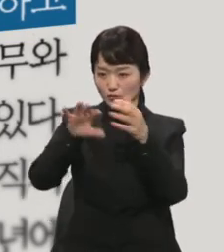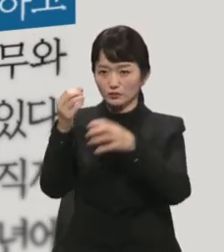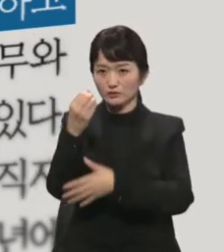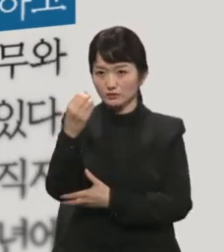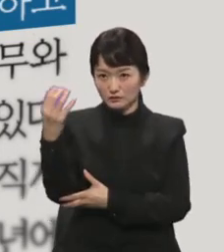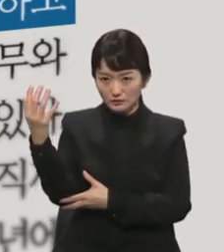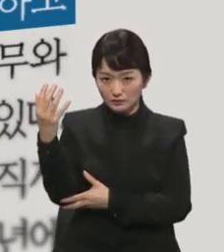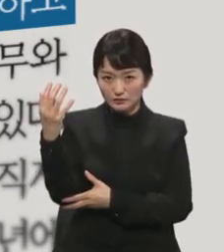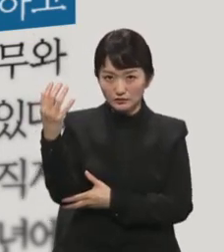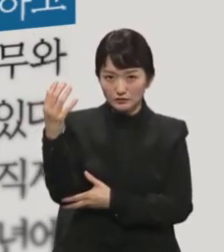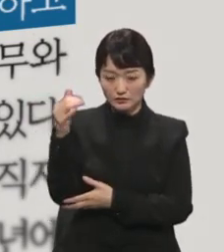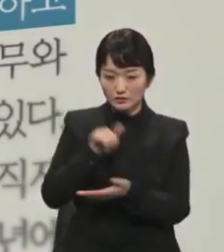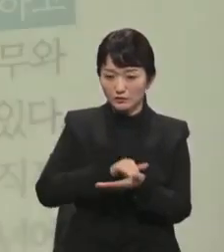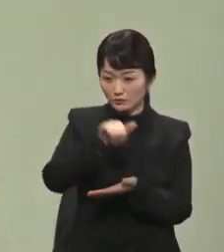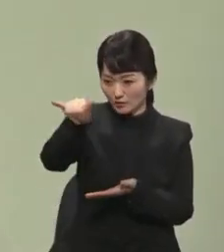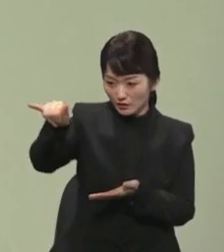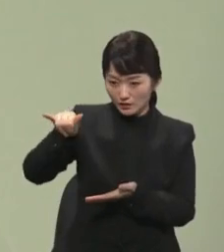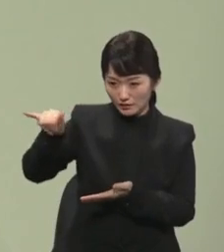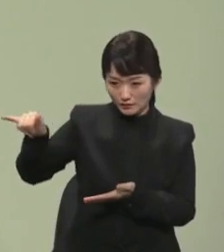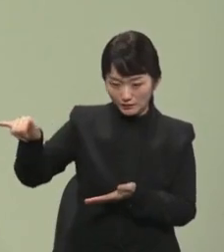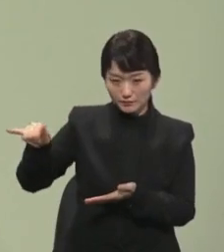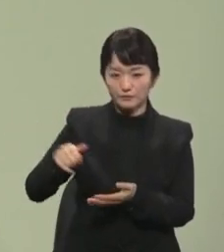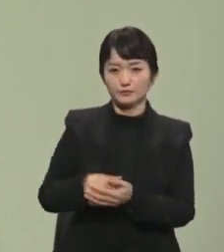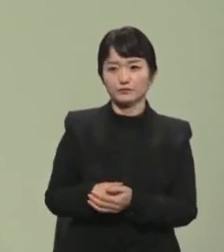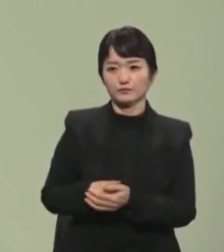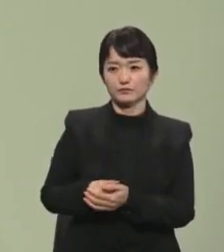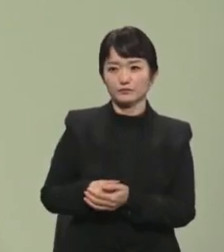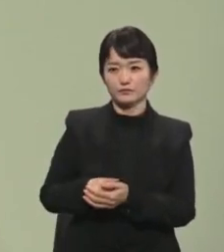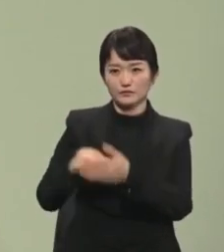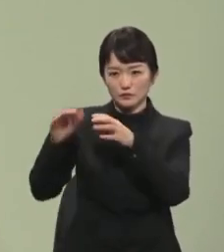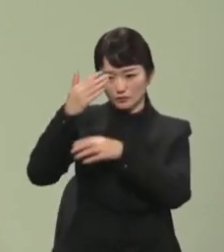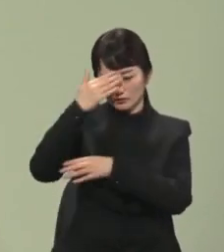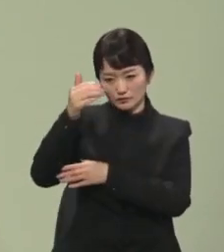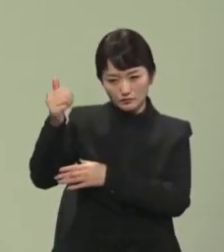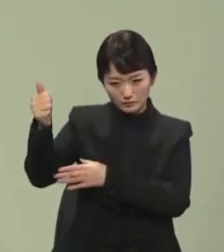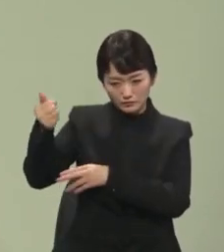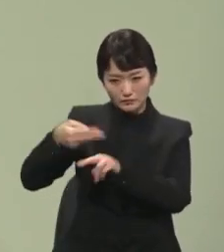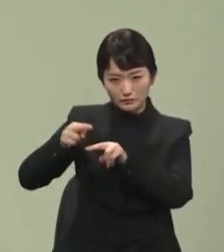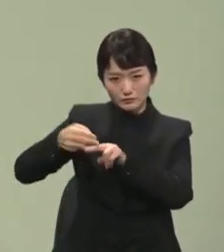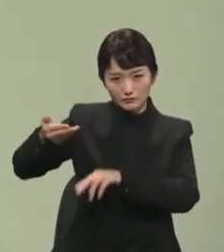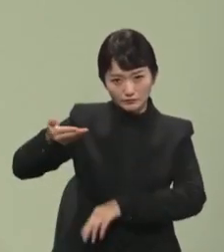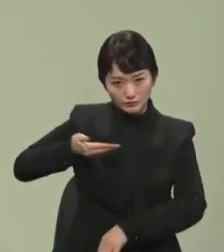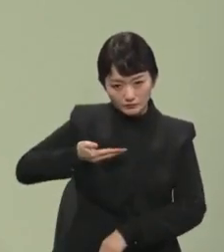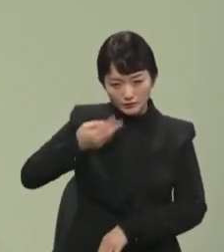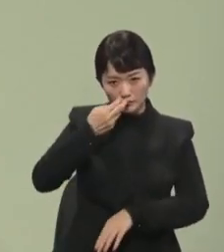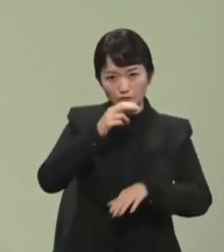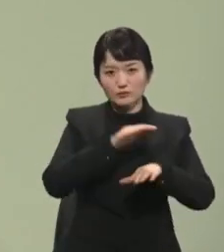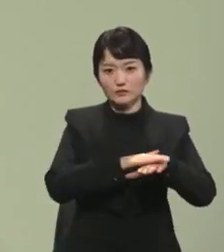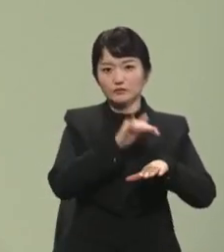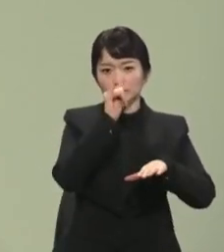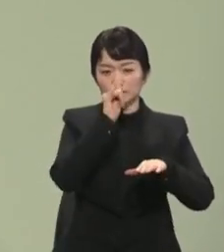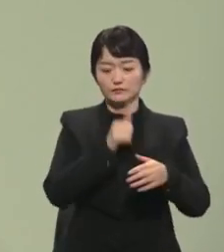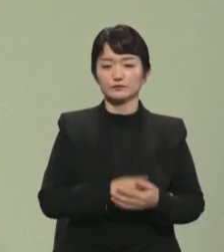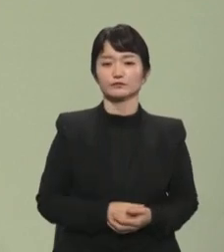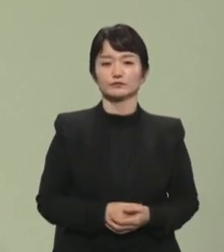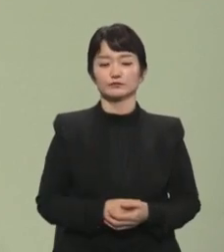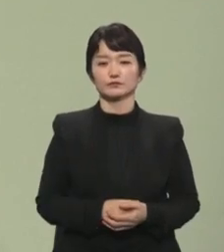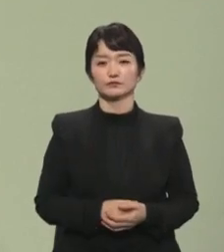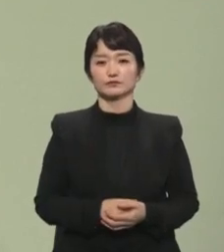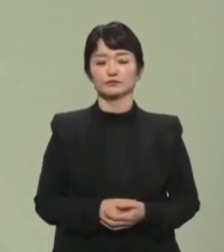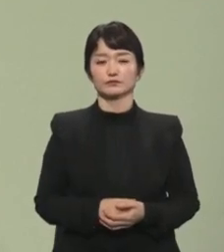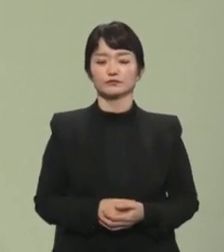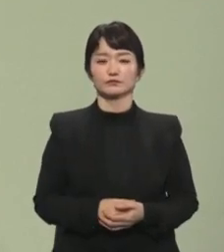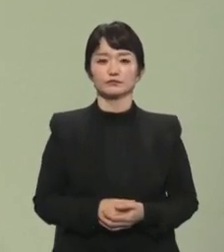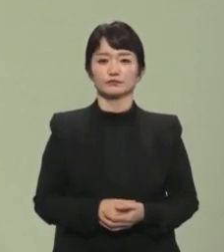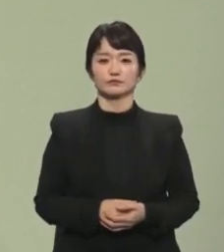외국에 나갔을 때 뭐 다른 외국의 국가 정상들로부터 선물을 받거나 뭐 이랬을 때 또 이제 보관이 될 수가 있는 건데 이거는 사실 지금 얘기가